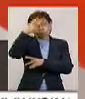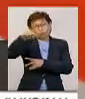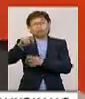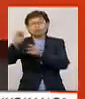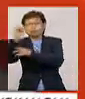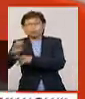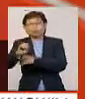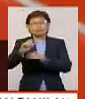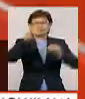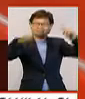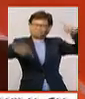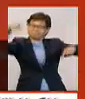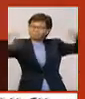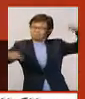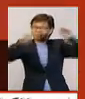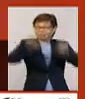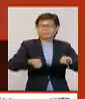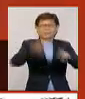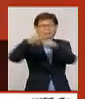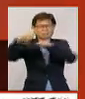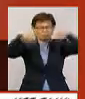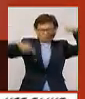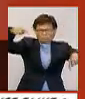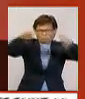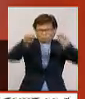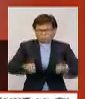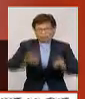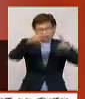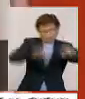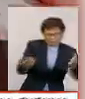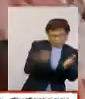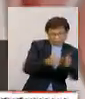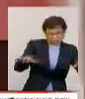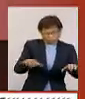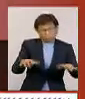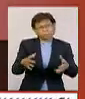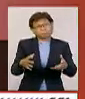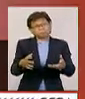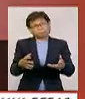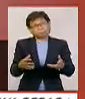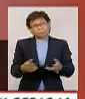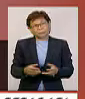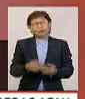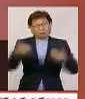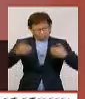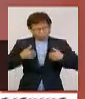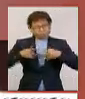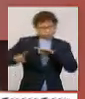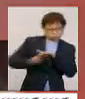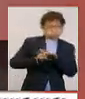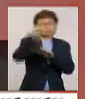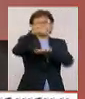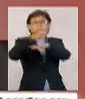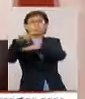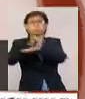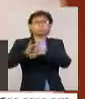ketidakseimbangan pembangunan manusia inilah saya melihat kajian semula ini dibuat, dan wujudnya satu